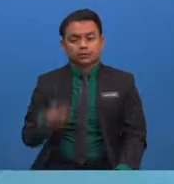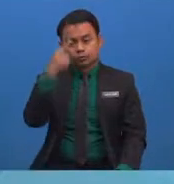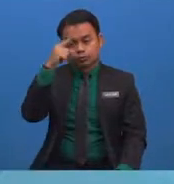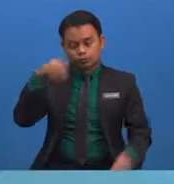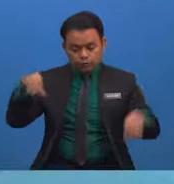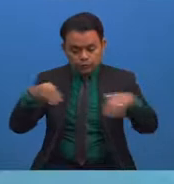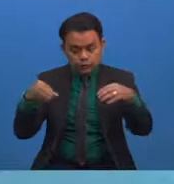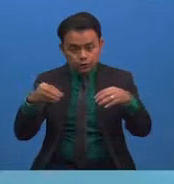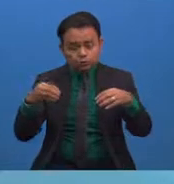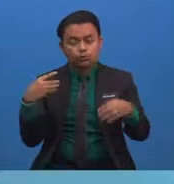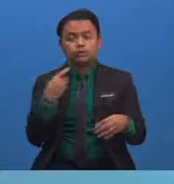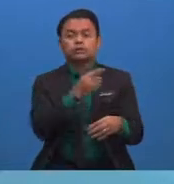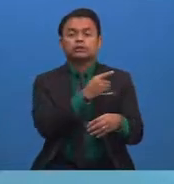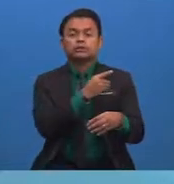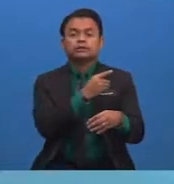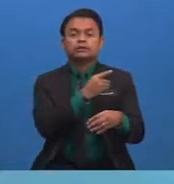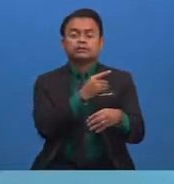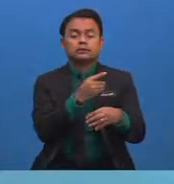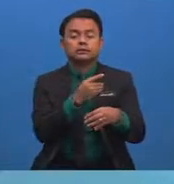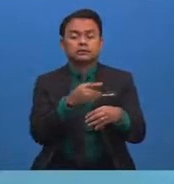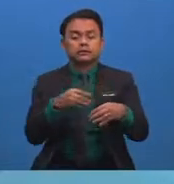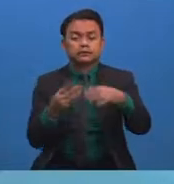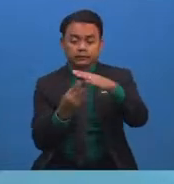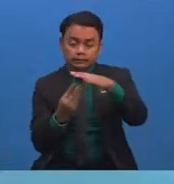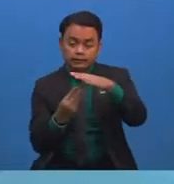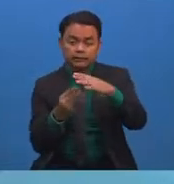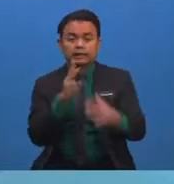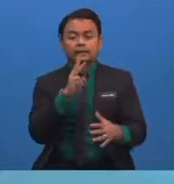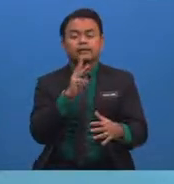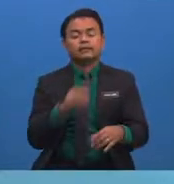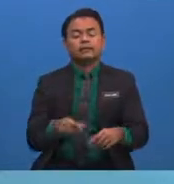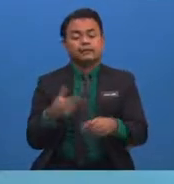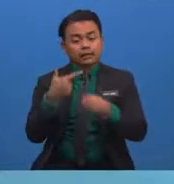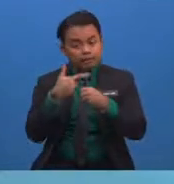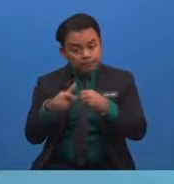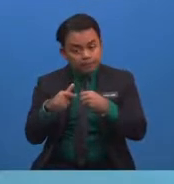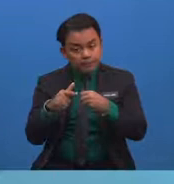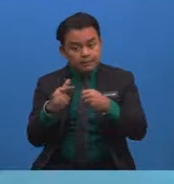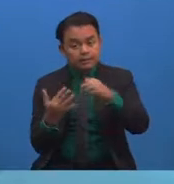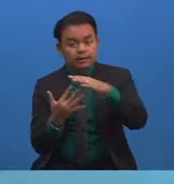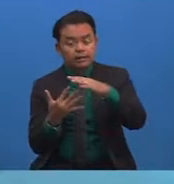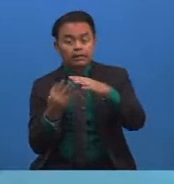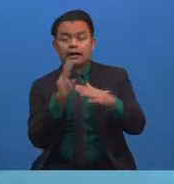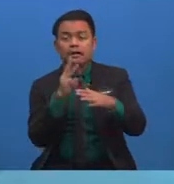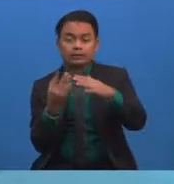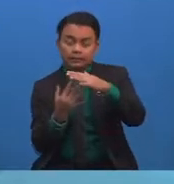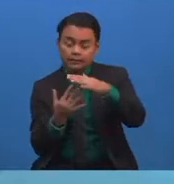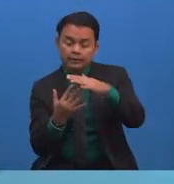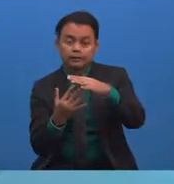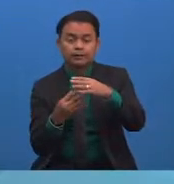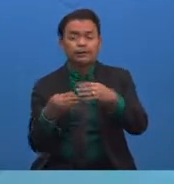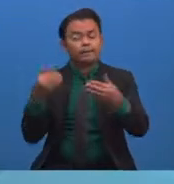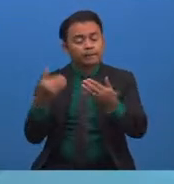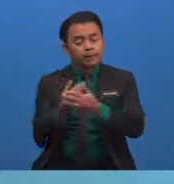setelah mendidih, barulah kita masukkan bahan yang hendak dicelur. Tempoh mencelur juga lebih singkat